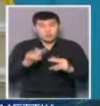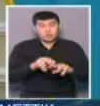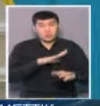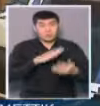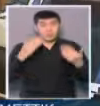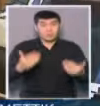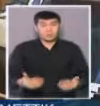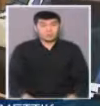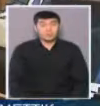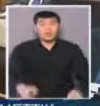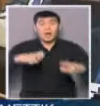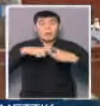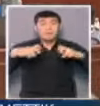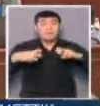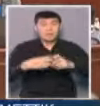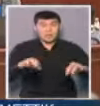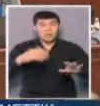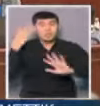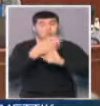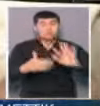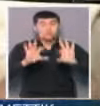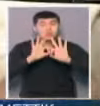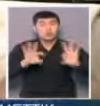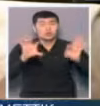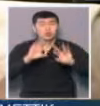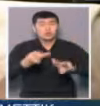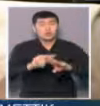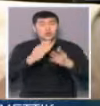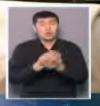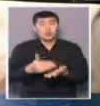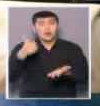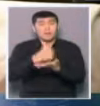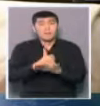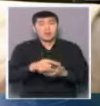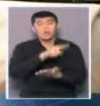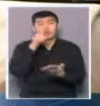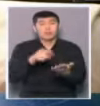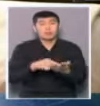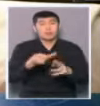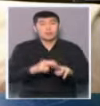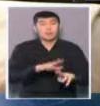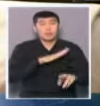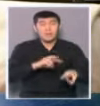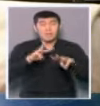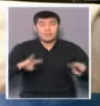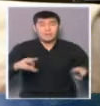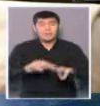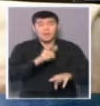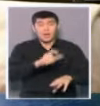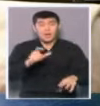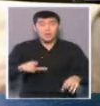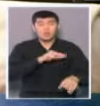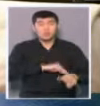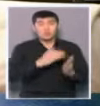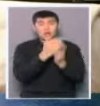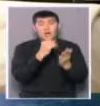шықты. Мәселенің мәнісін түсіндіруді мәжіліс депутаты үкімет басшысынан сұрады. Сала министрлігі тұрғындарды жұмысқа